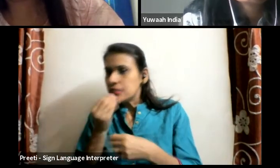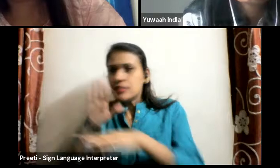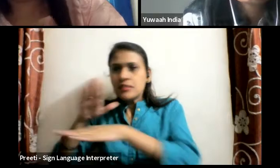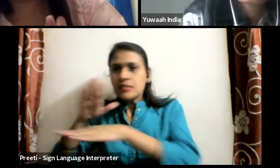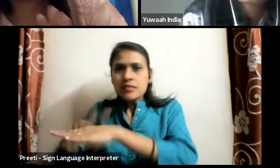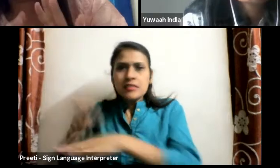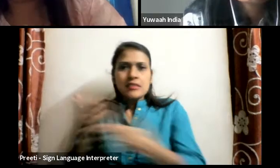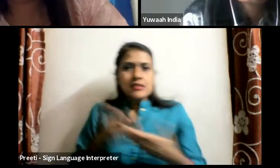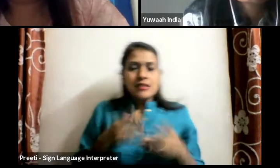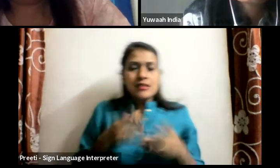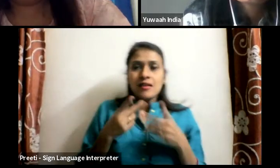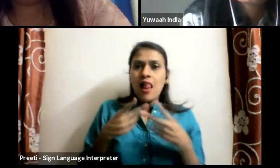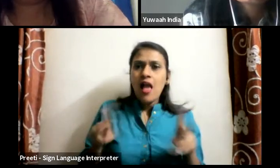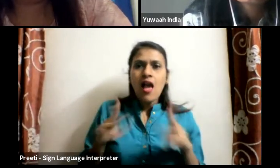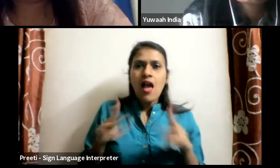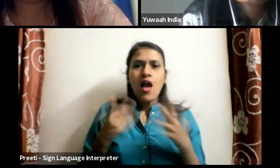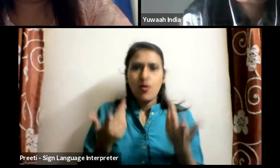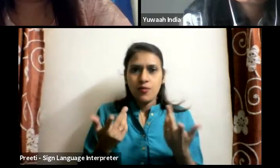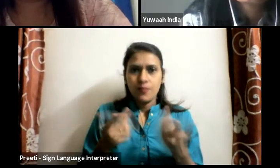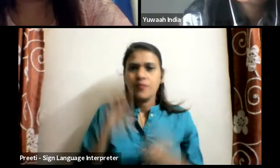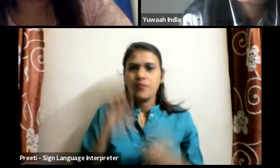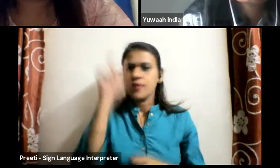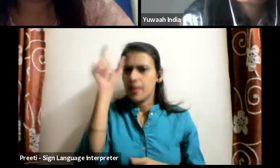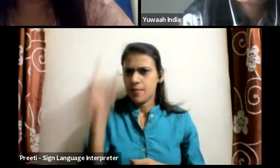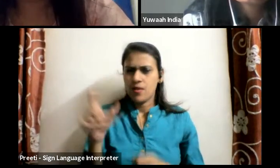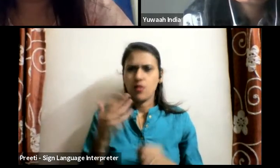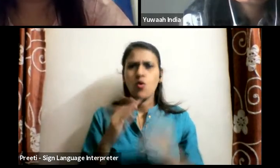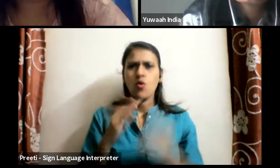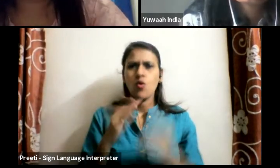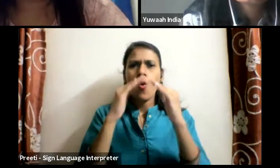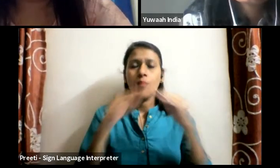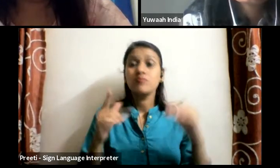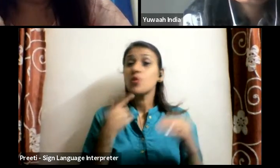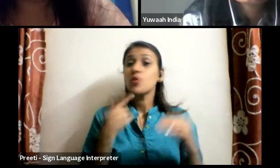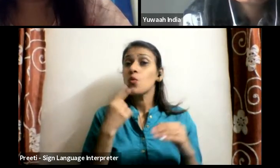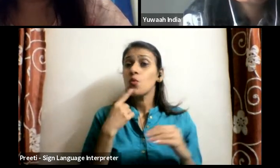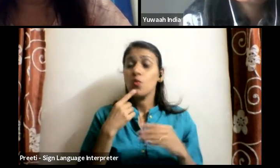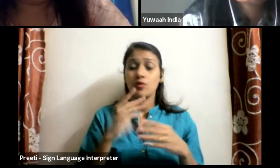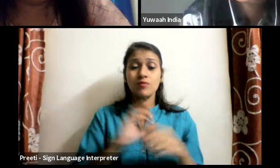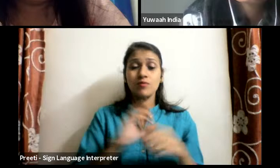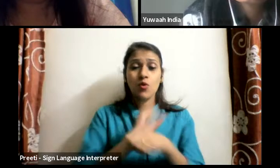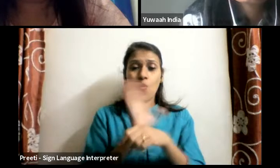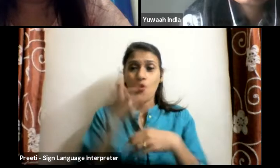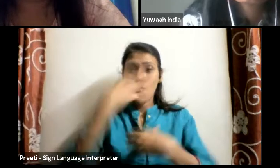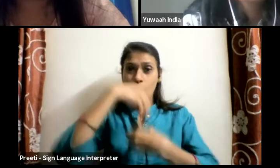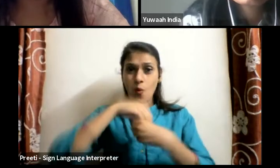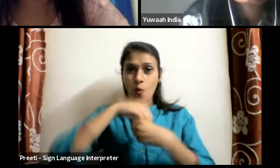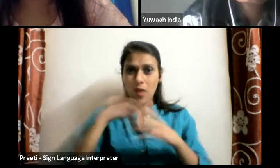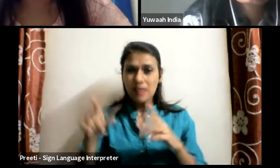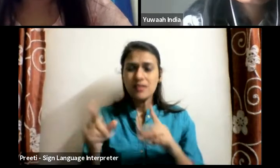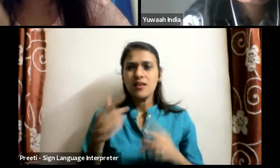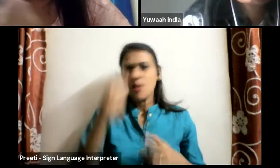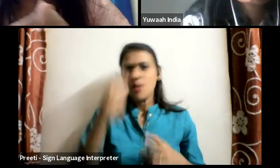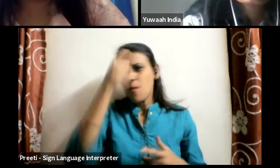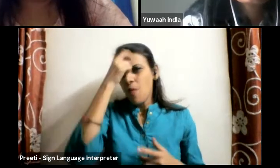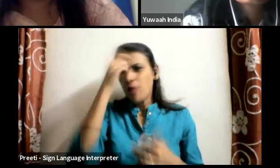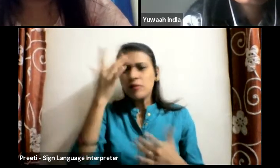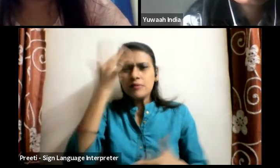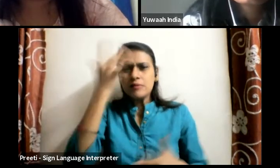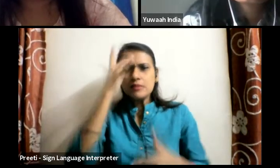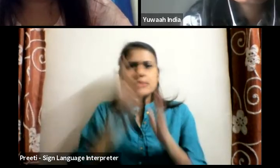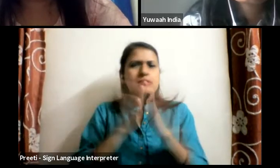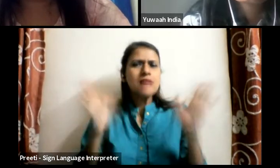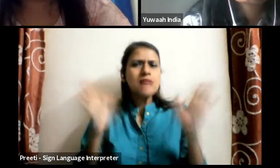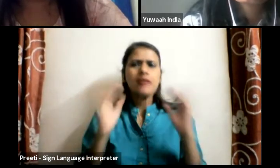बर्तन अगर पेशेंट ठीक है होम आइसोलेशन में, तो वो अपना बर्तन खुद धो सकता है। नॉर्मल जो जिस डिटर्जेंट से हम धोते थे,